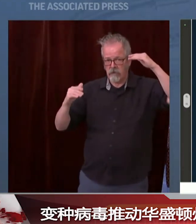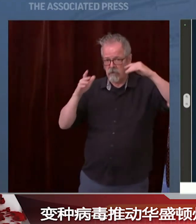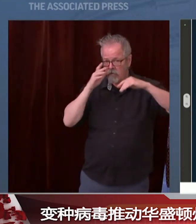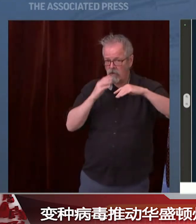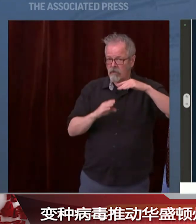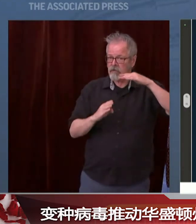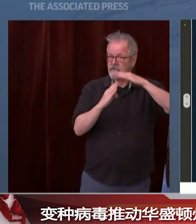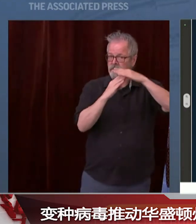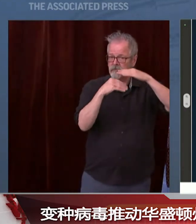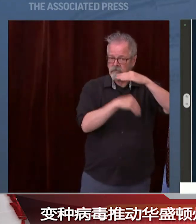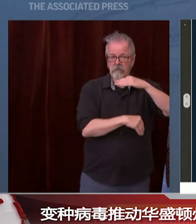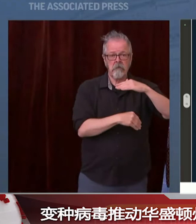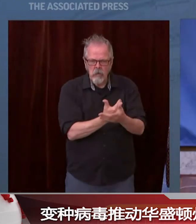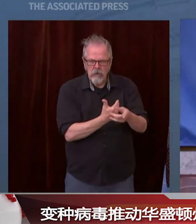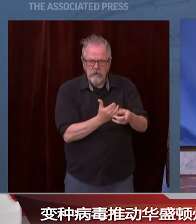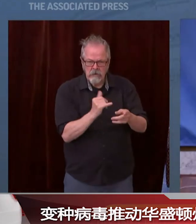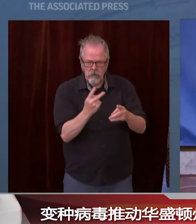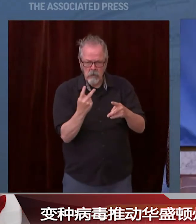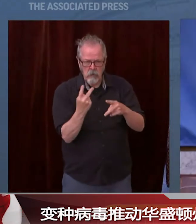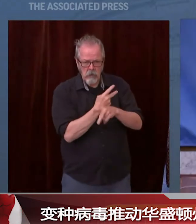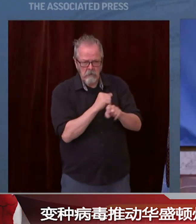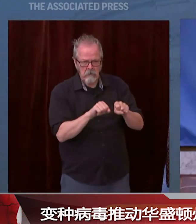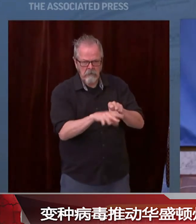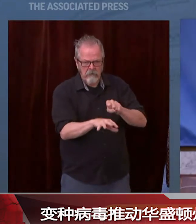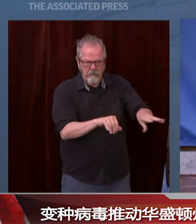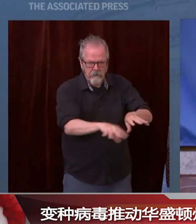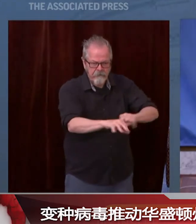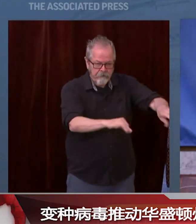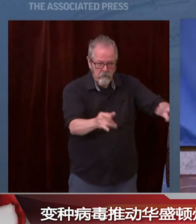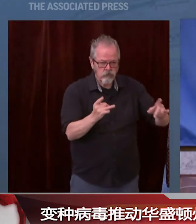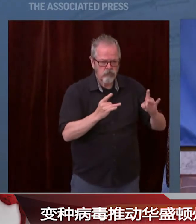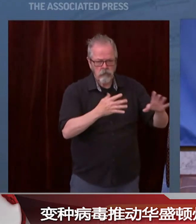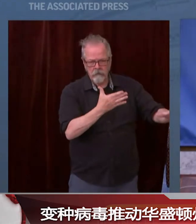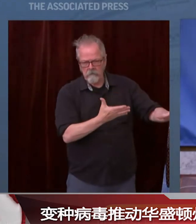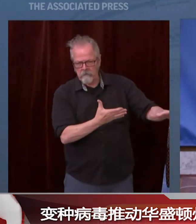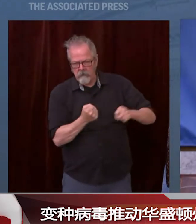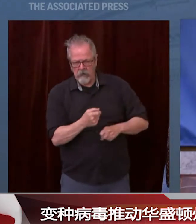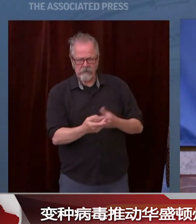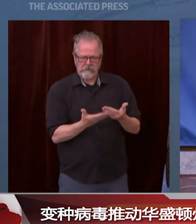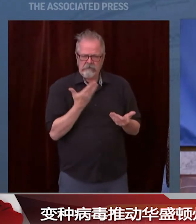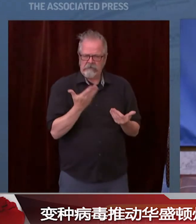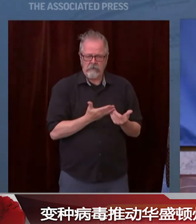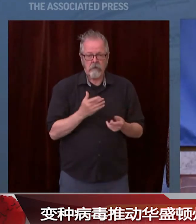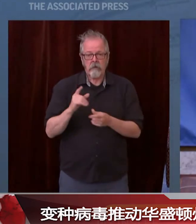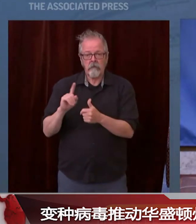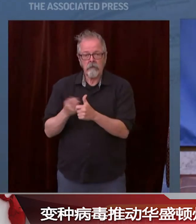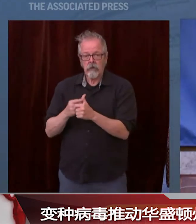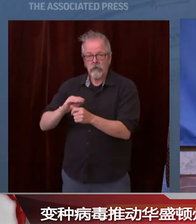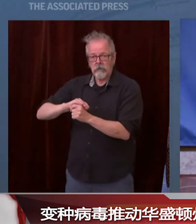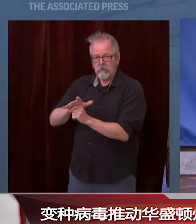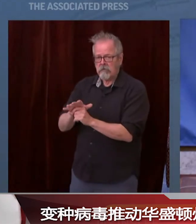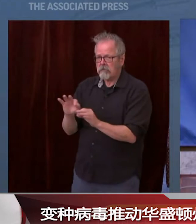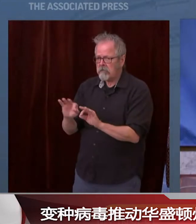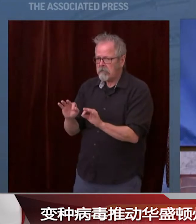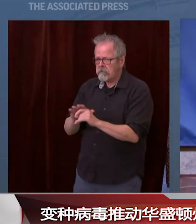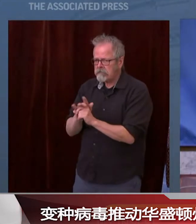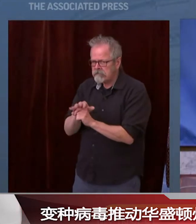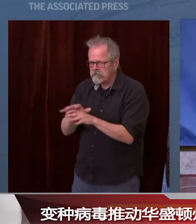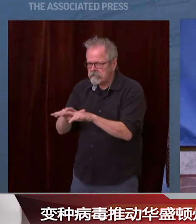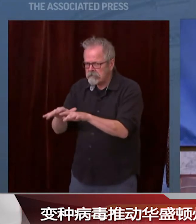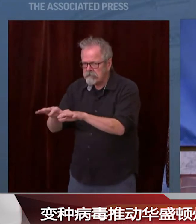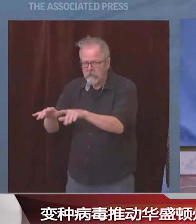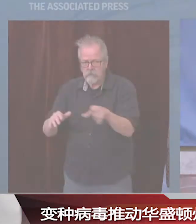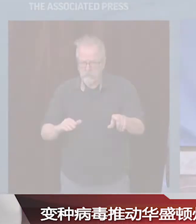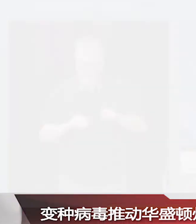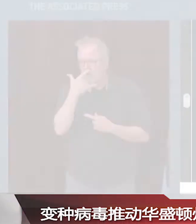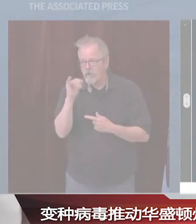服务提供者的需求。自4月15日以来，所有16岁以上的州居民都有资格进行新冠病毒疫苗接种。截